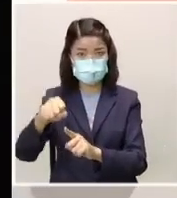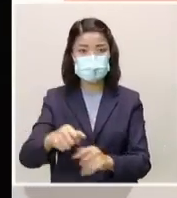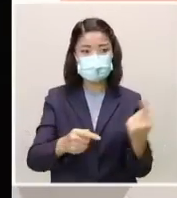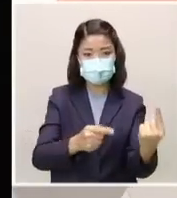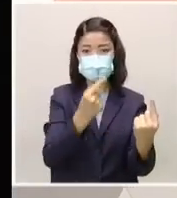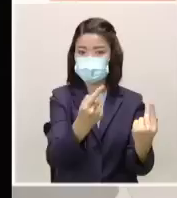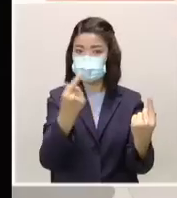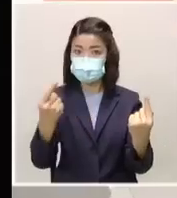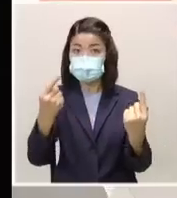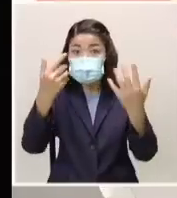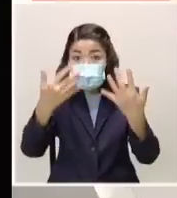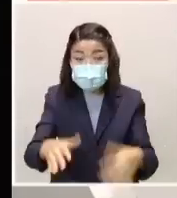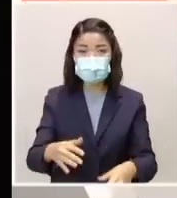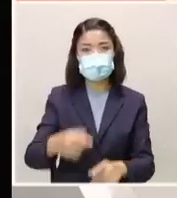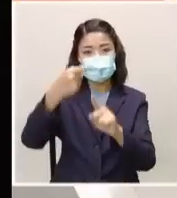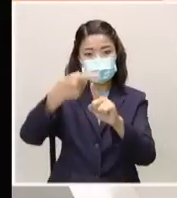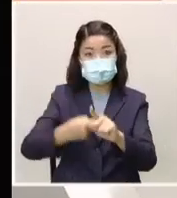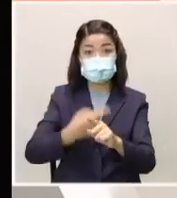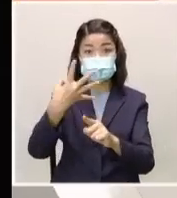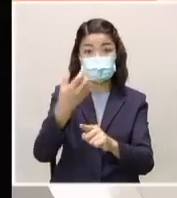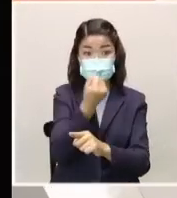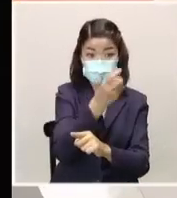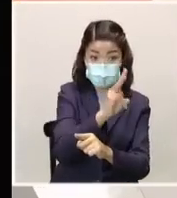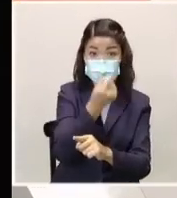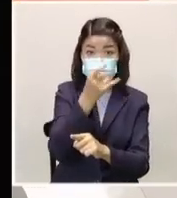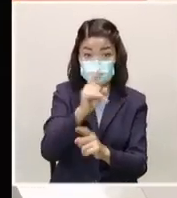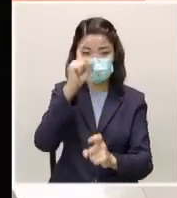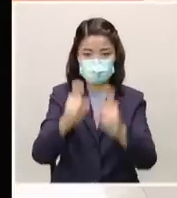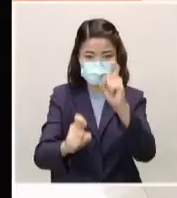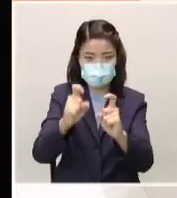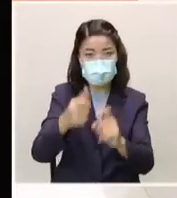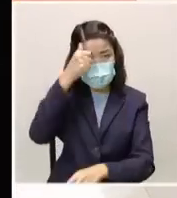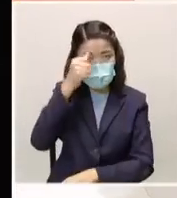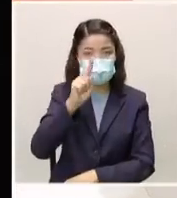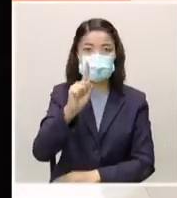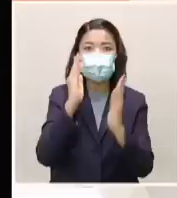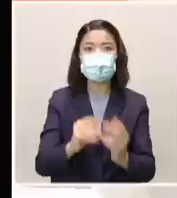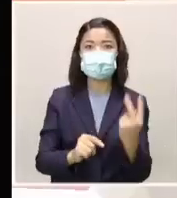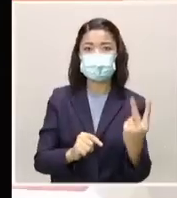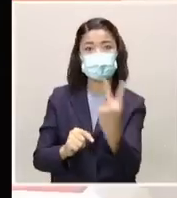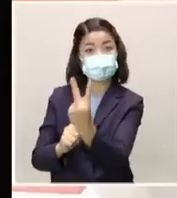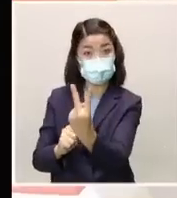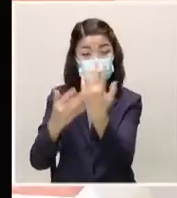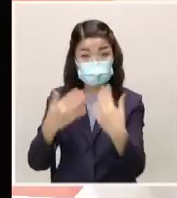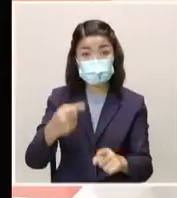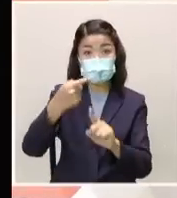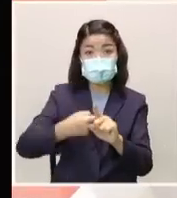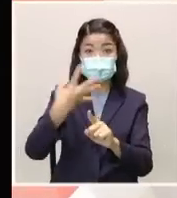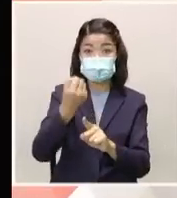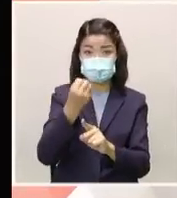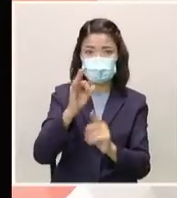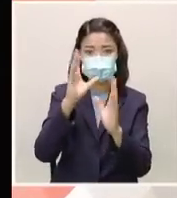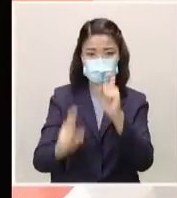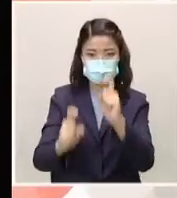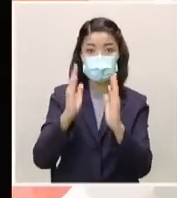ายจากนั้นวันที่17และ18เมษายนเสียชีวิตวันละ2รายนะคะ19เมษายนมีผู้เสียชีวิต3รา